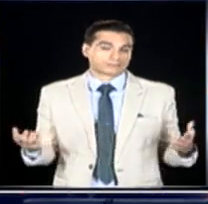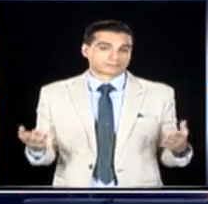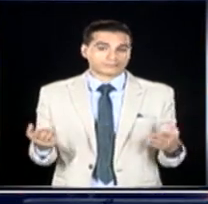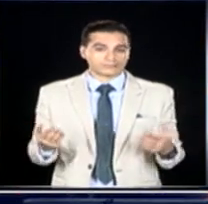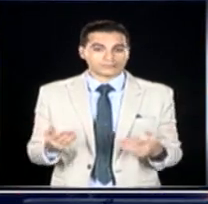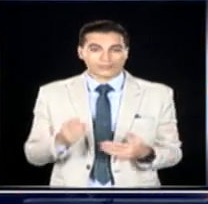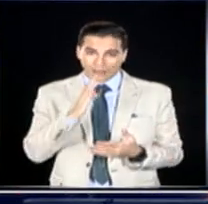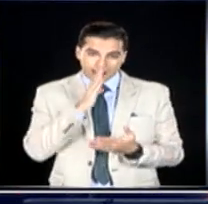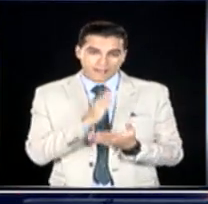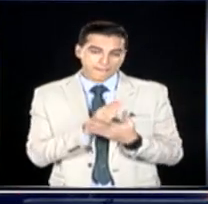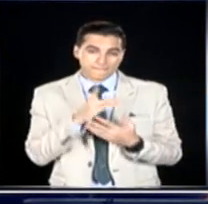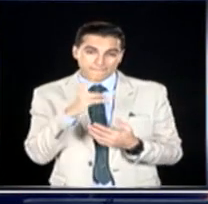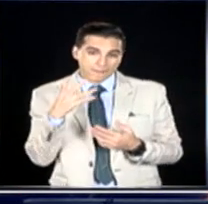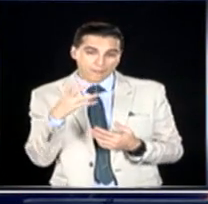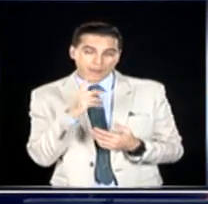هي